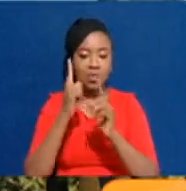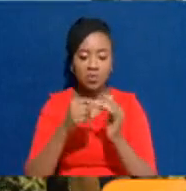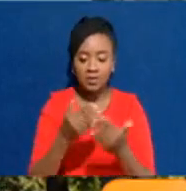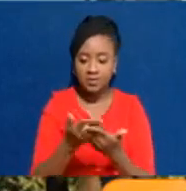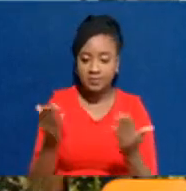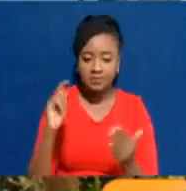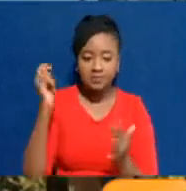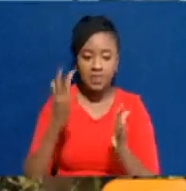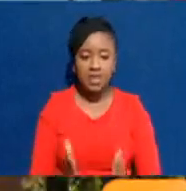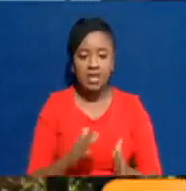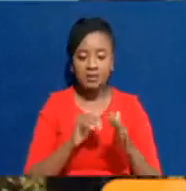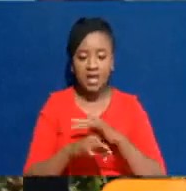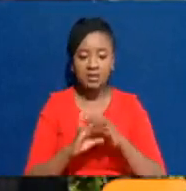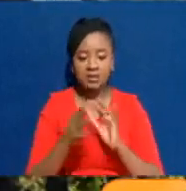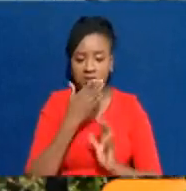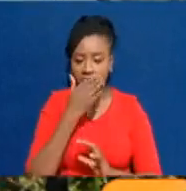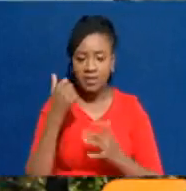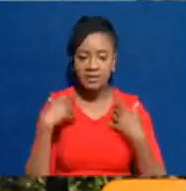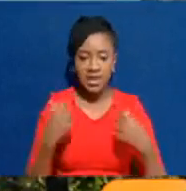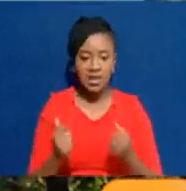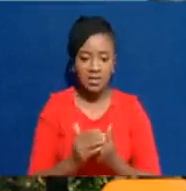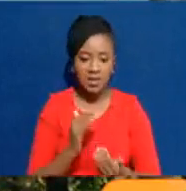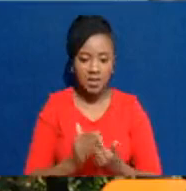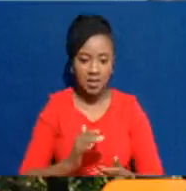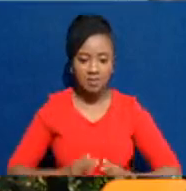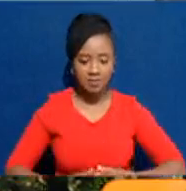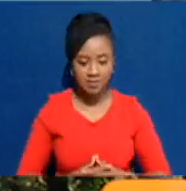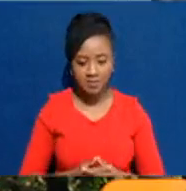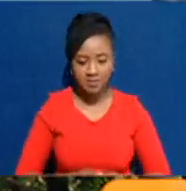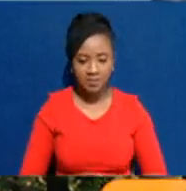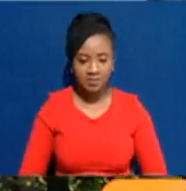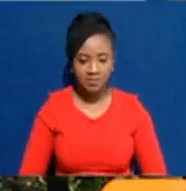Safin Achieng Oma, Runinga ya Citizen kutoka kaunti ya Nairobi.